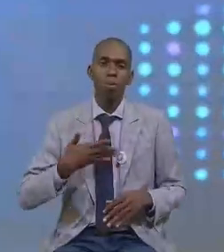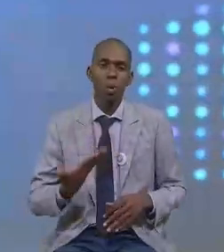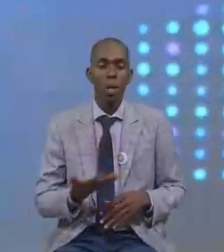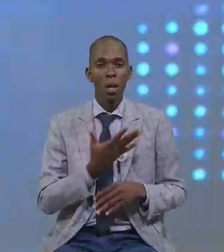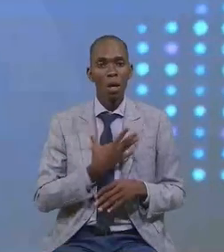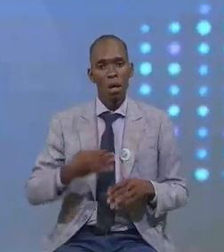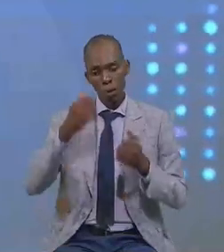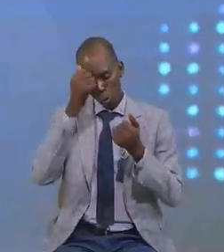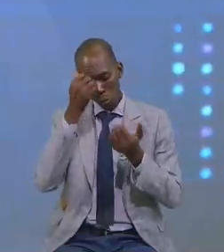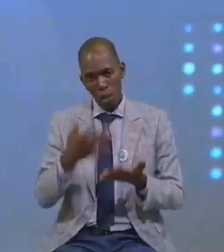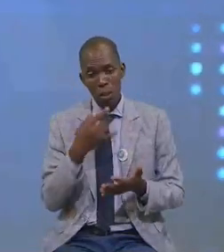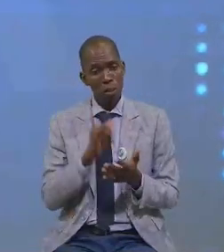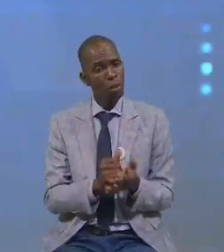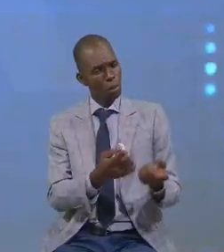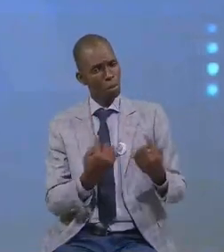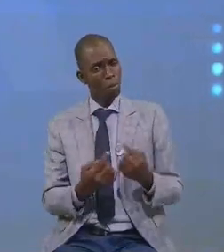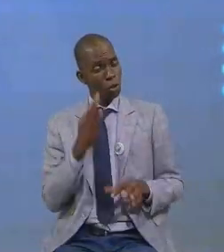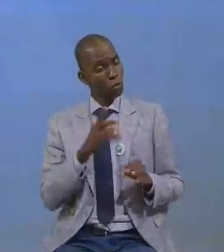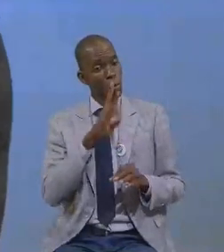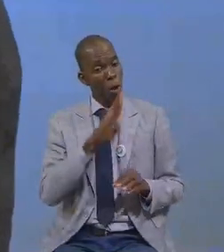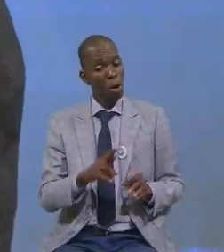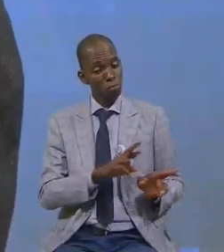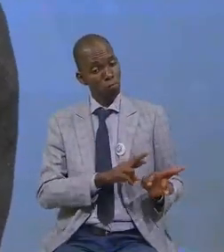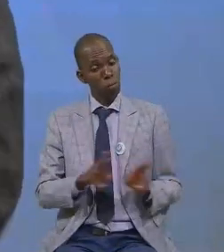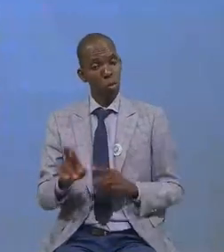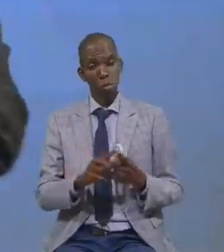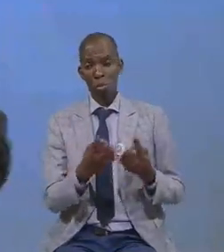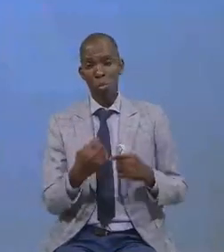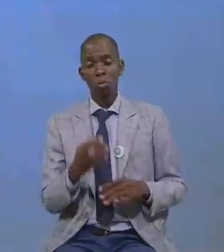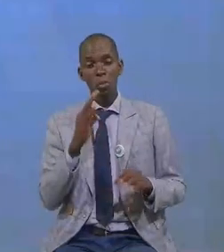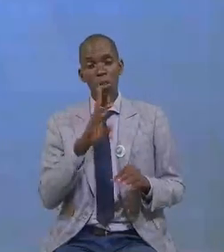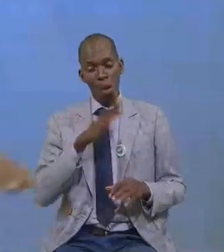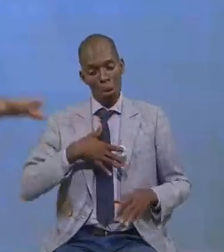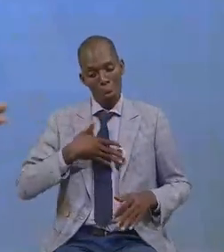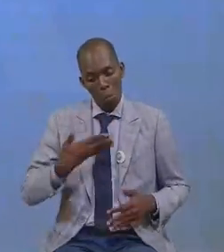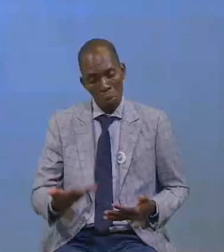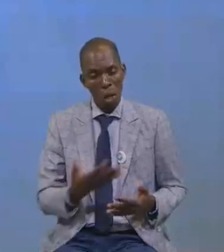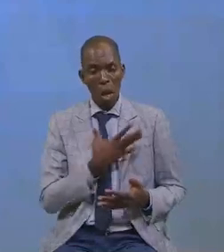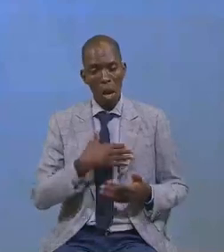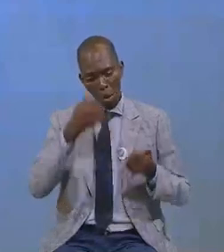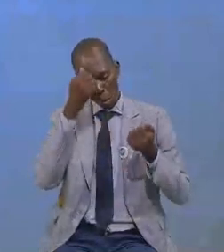êtes docile, venez si vous voulez venir. Si vous êtes docile comme vous venez,